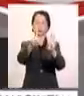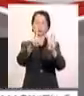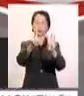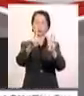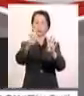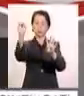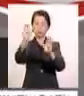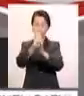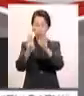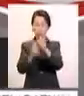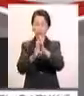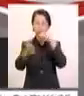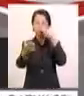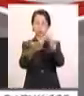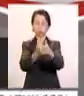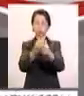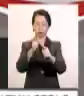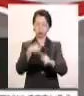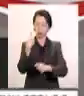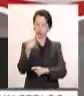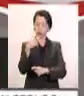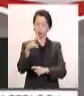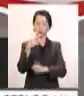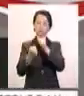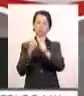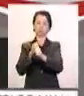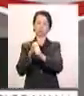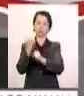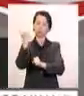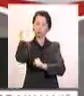RM4.1 bilion sehingga Disember tahun lepas.